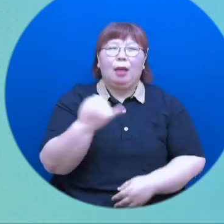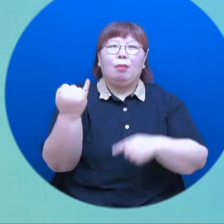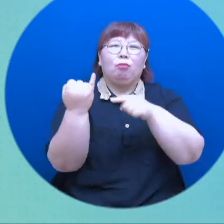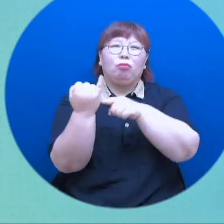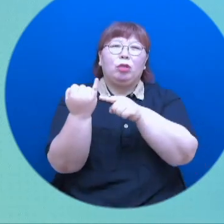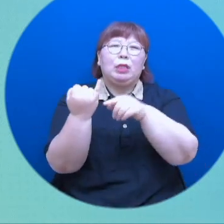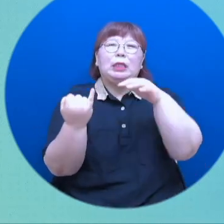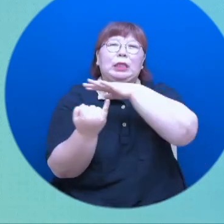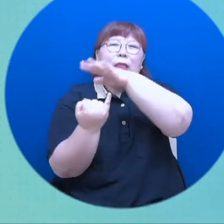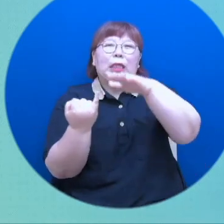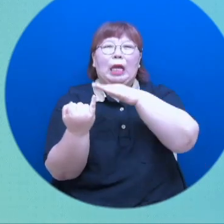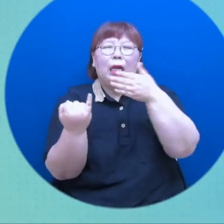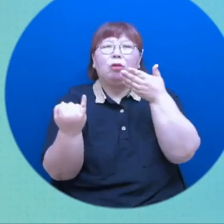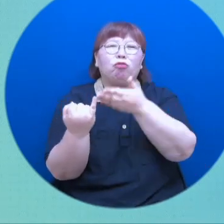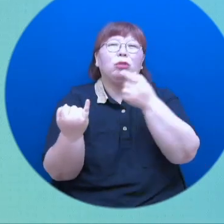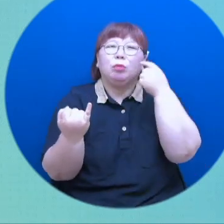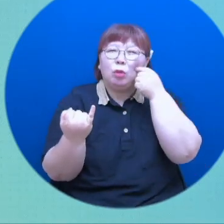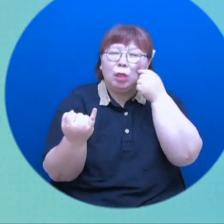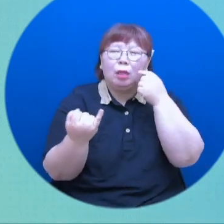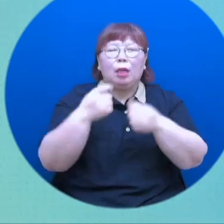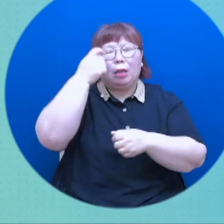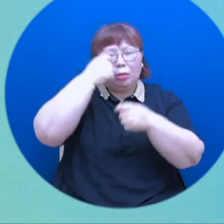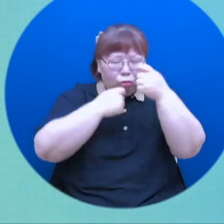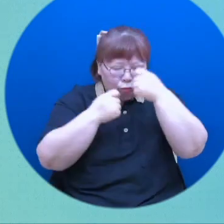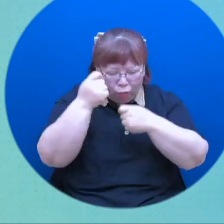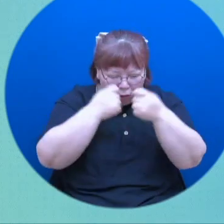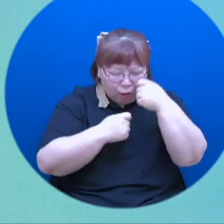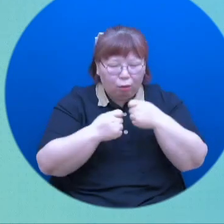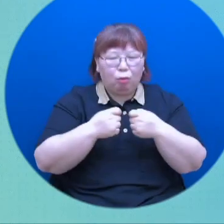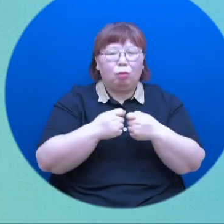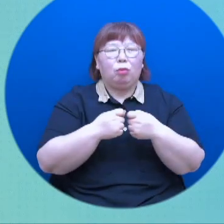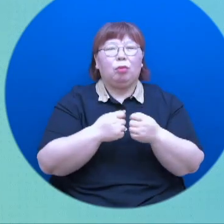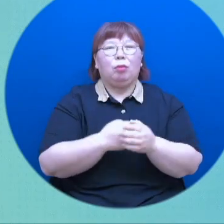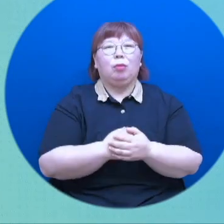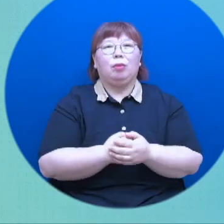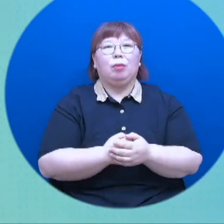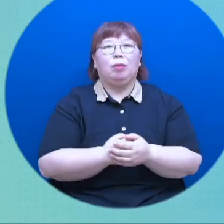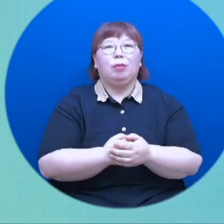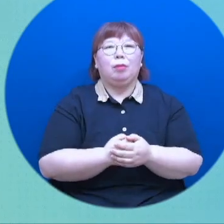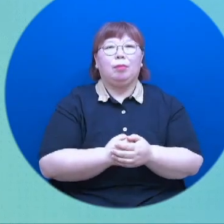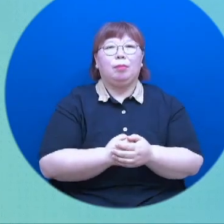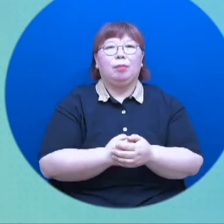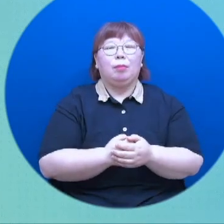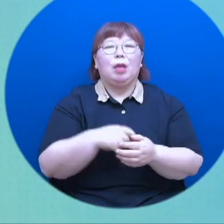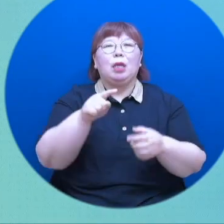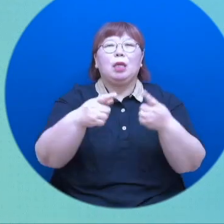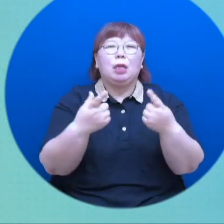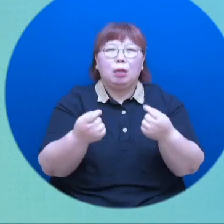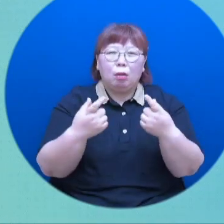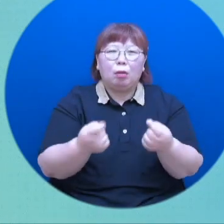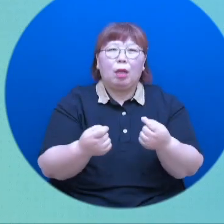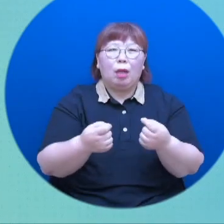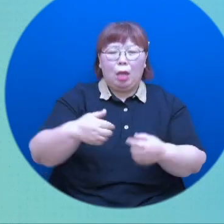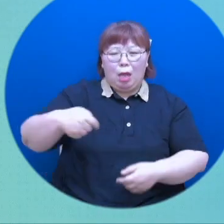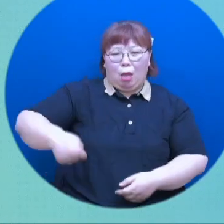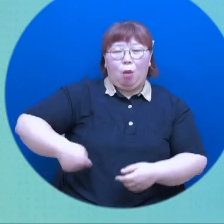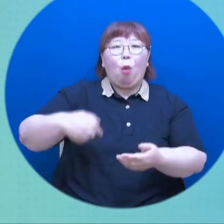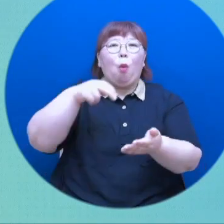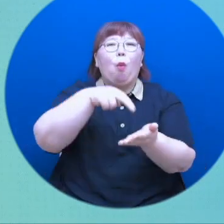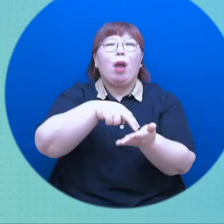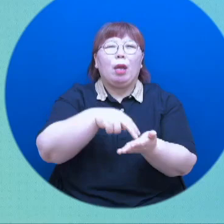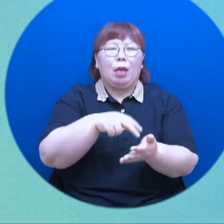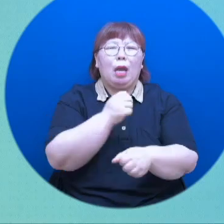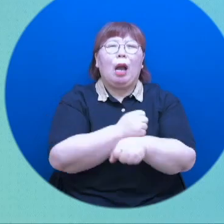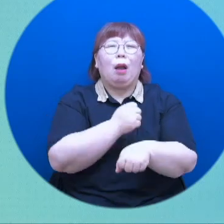눈물 콧물을 흘리면서 회개했어요. 해는 중천에 떠올랐어요. 이렇게 한참을 회개하고